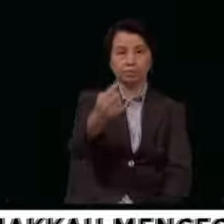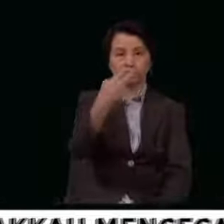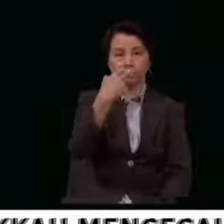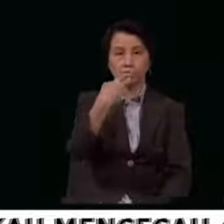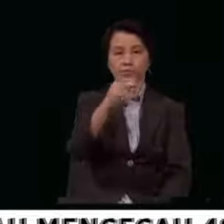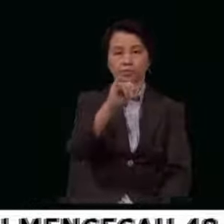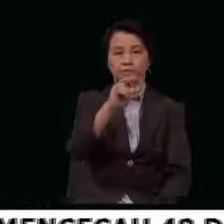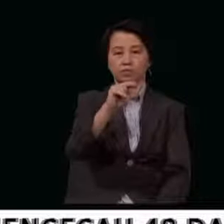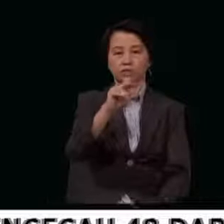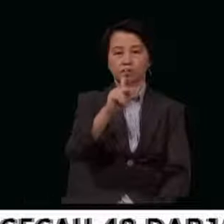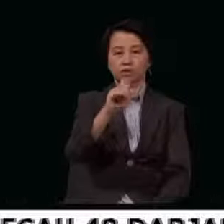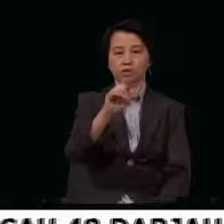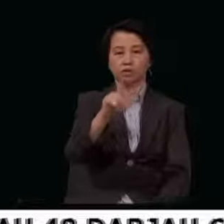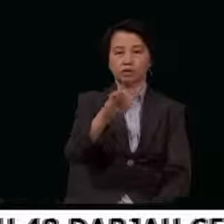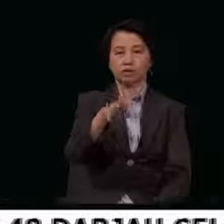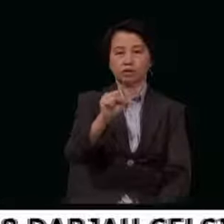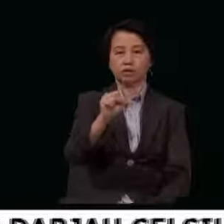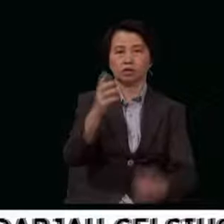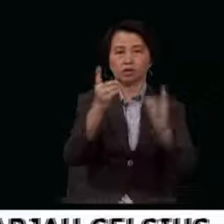hai hai